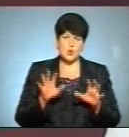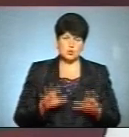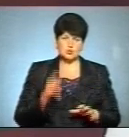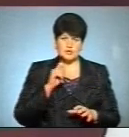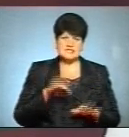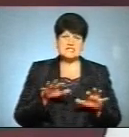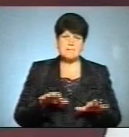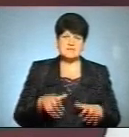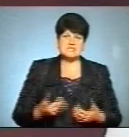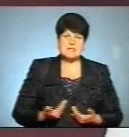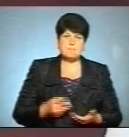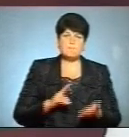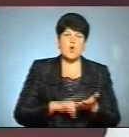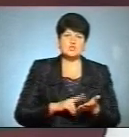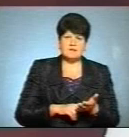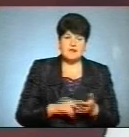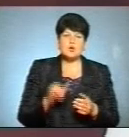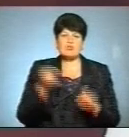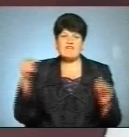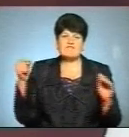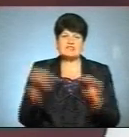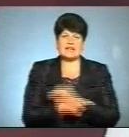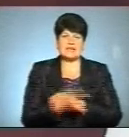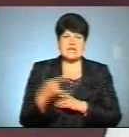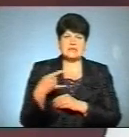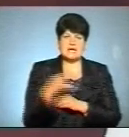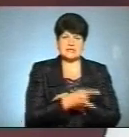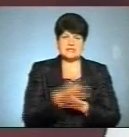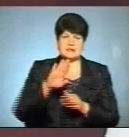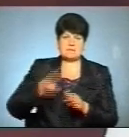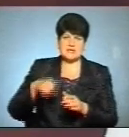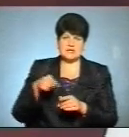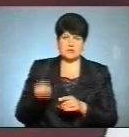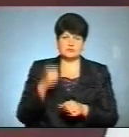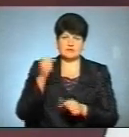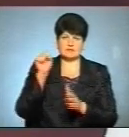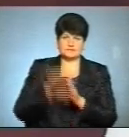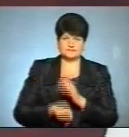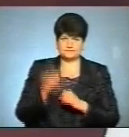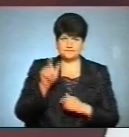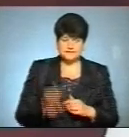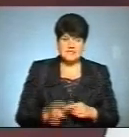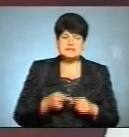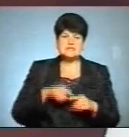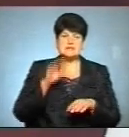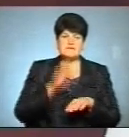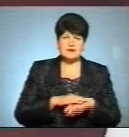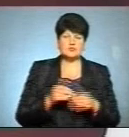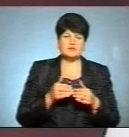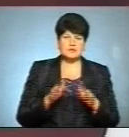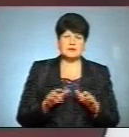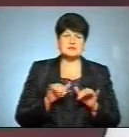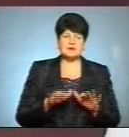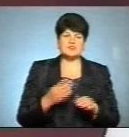України за місцем проживання, куди вона втекла на таксі після вчинення вбивства. За цим фактом розпочали кримінальне провадження за